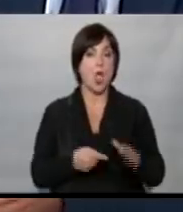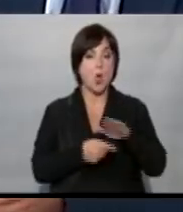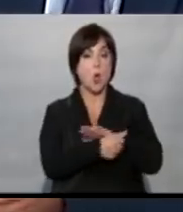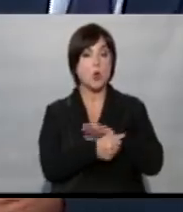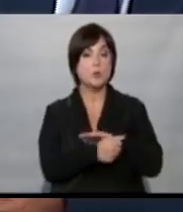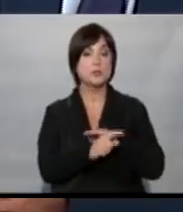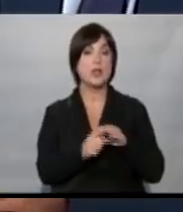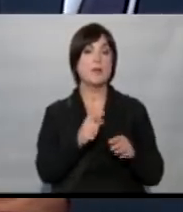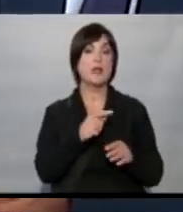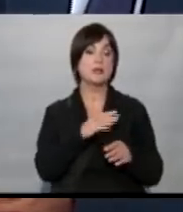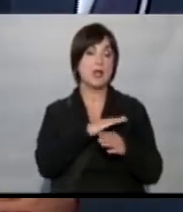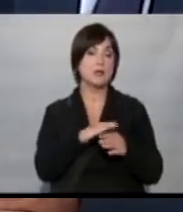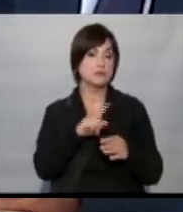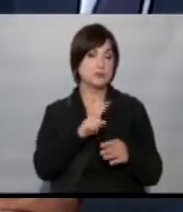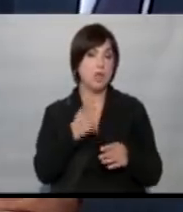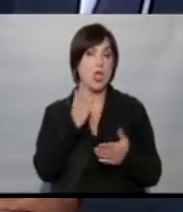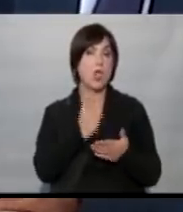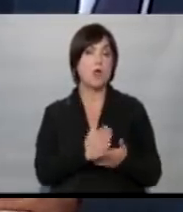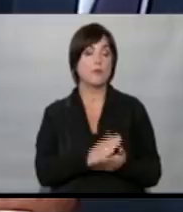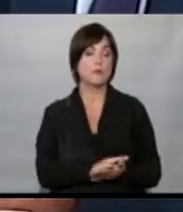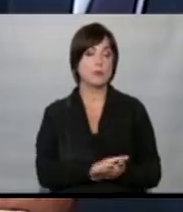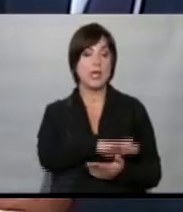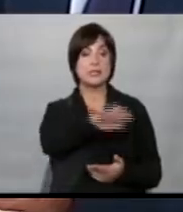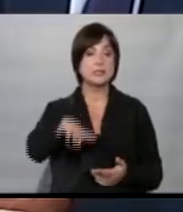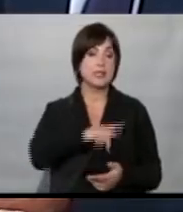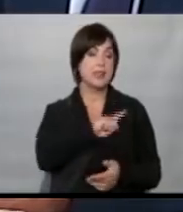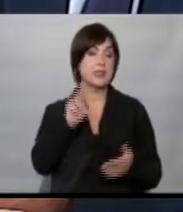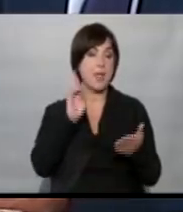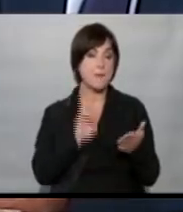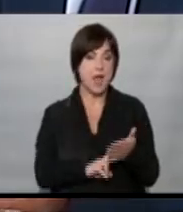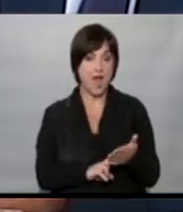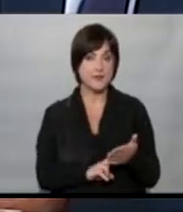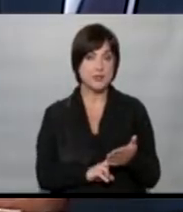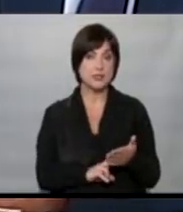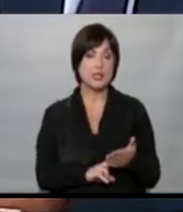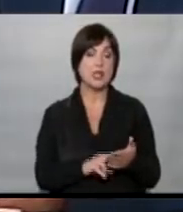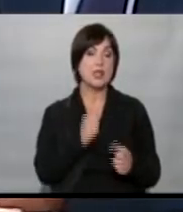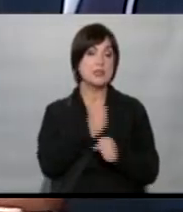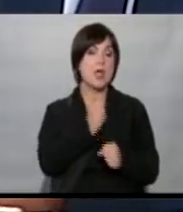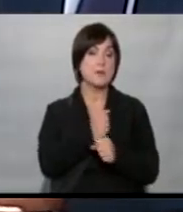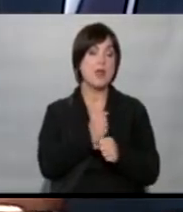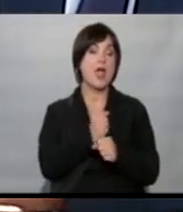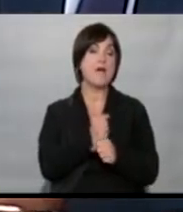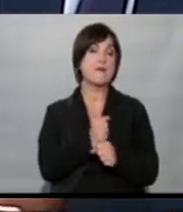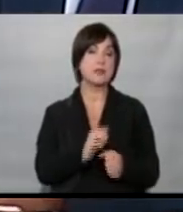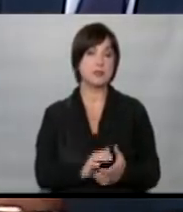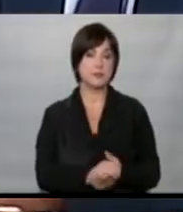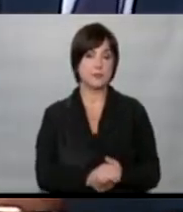корупција, непотизам и сите неправди нанесени врз